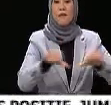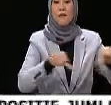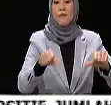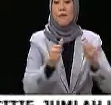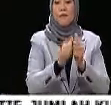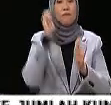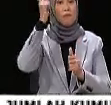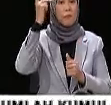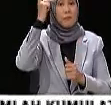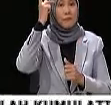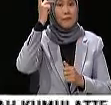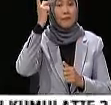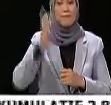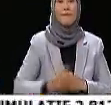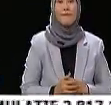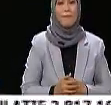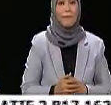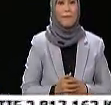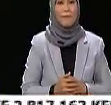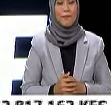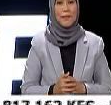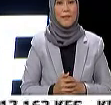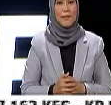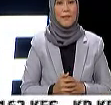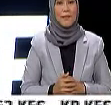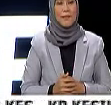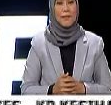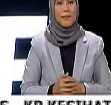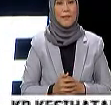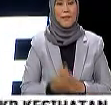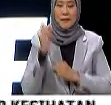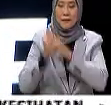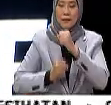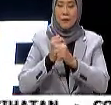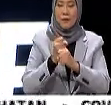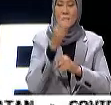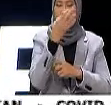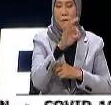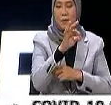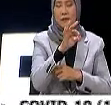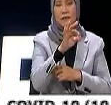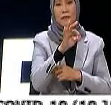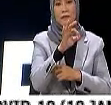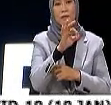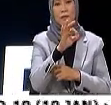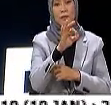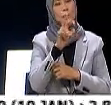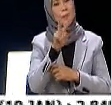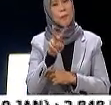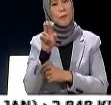ketiga itu dan Apollo Hai tahun sandblast atau 2013